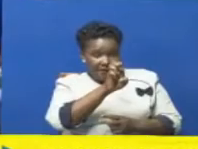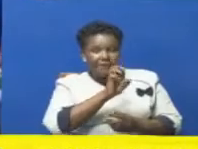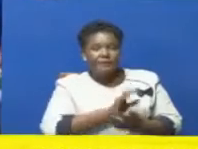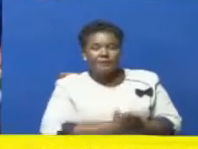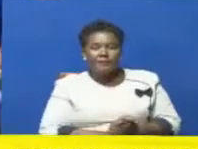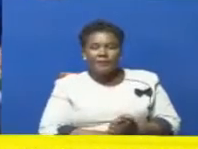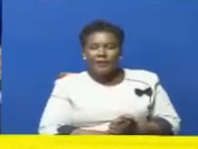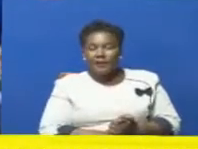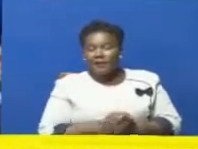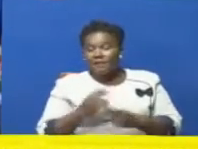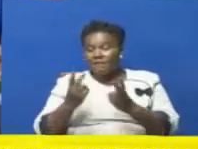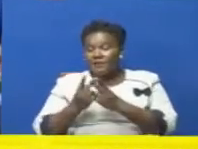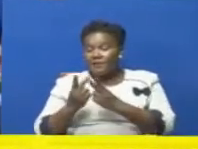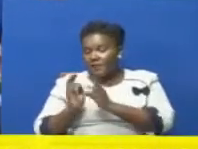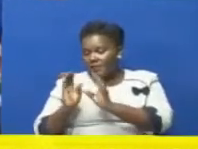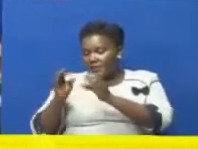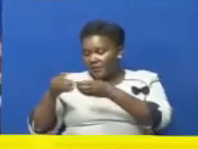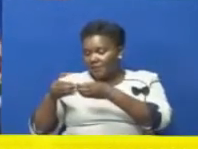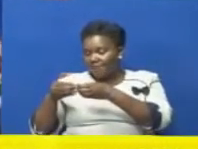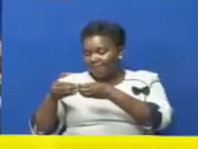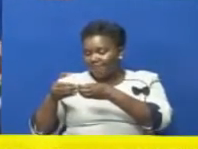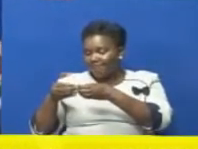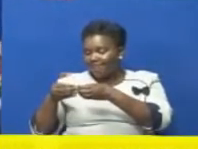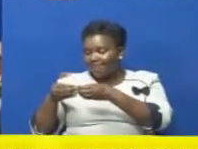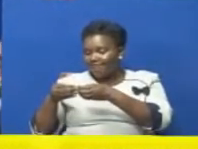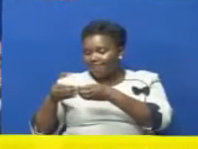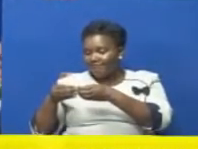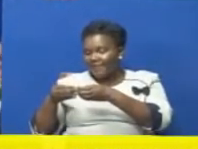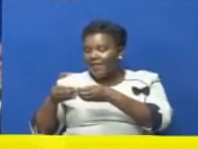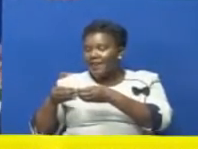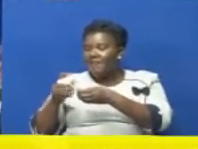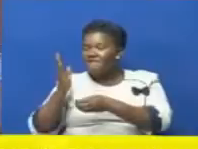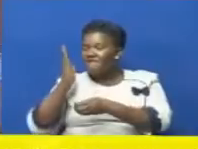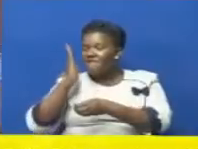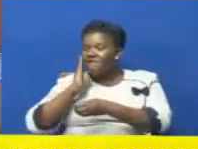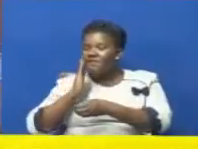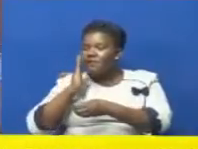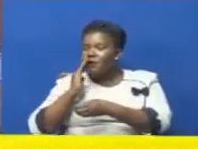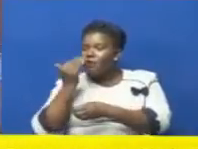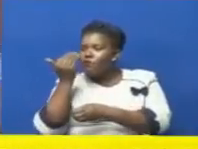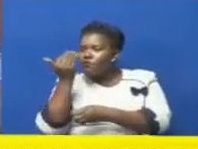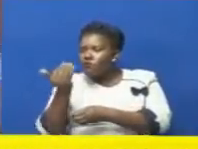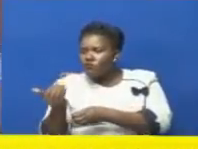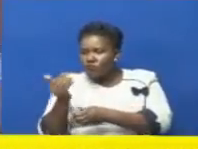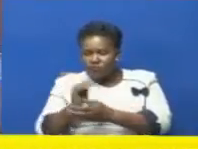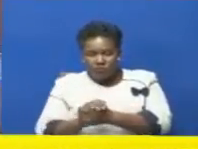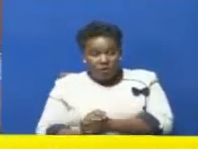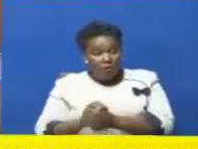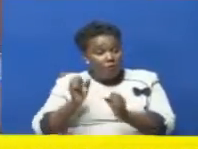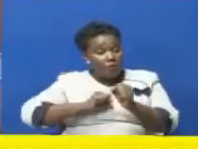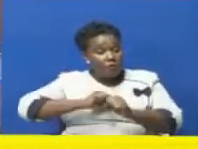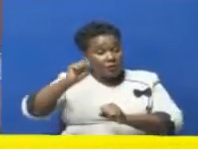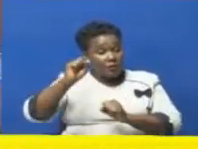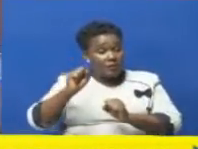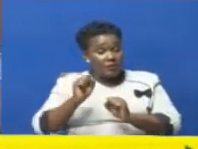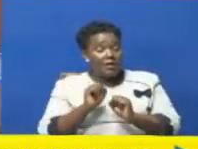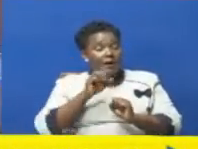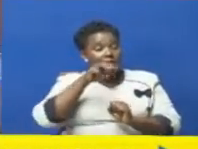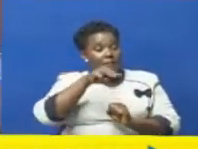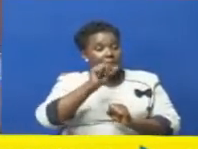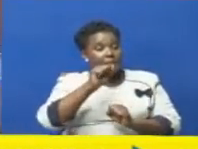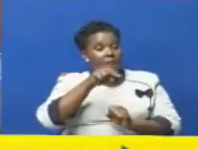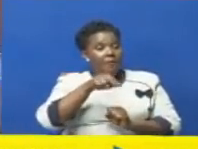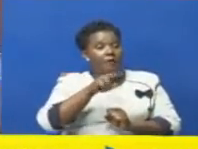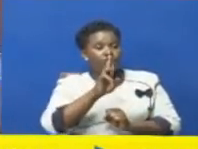Young Boys ndio ambao waliwatungua Manchester United pale kwenye mechi ya UEFA. Kwa hiyo UEFA